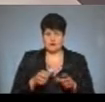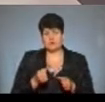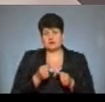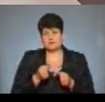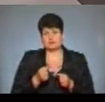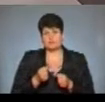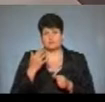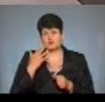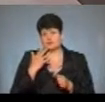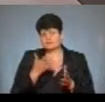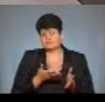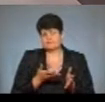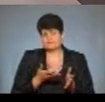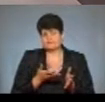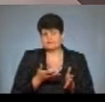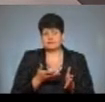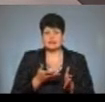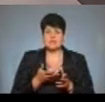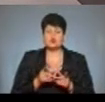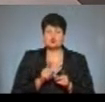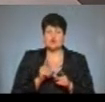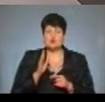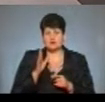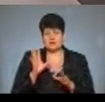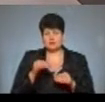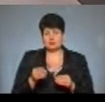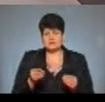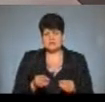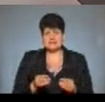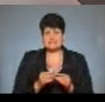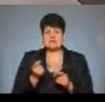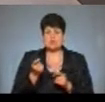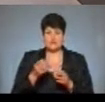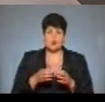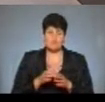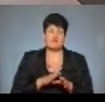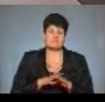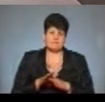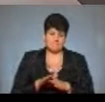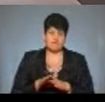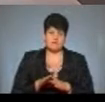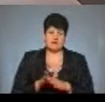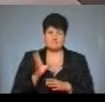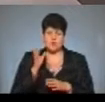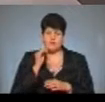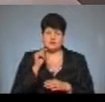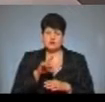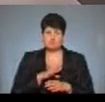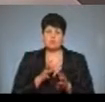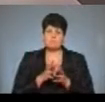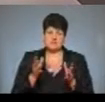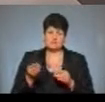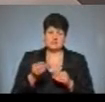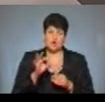тримати під чорним паром. В загальному, то, що прогнозували, то і посіли. Зернова група витримана, і враховуючи те, що більше було